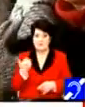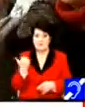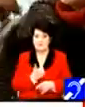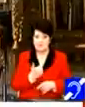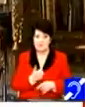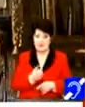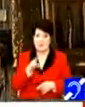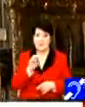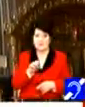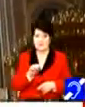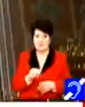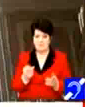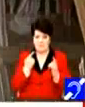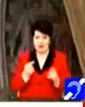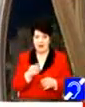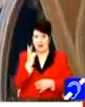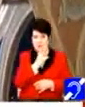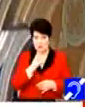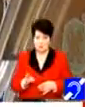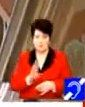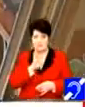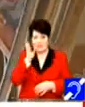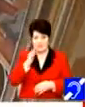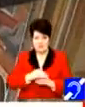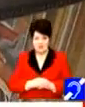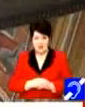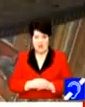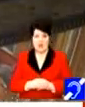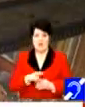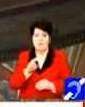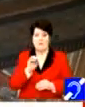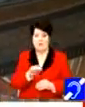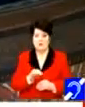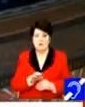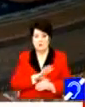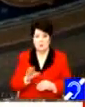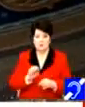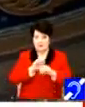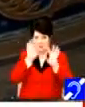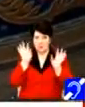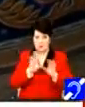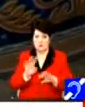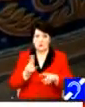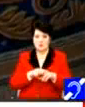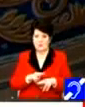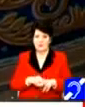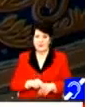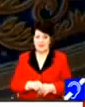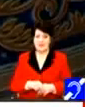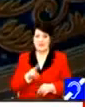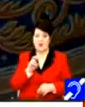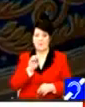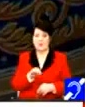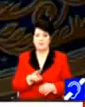mare. Toată ziua vor fi slujbe, atât dimineața cât și seara. În postul Paștelui nu se cunună și nici nu se botează. Dezlegarea la